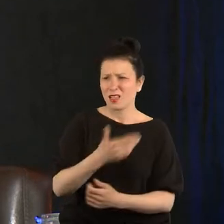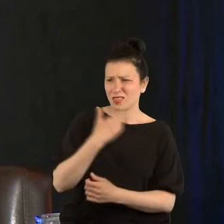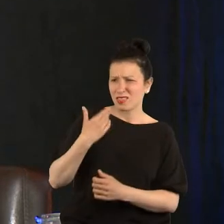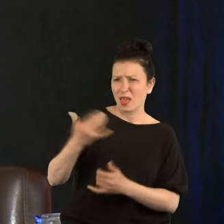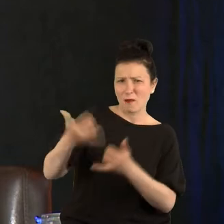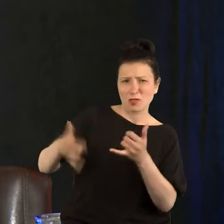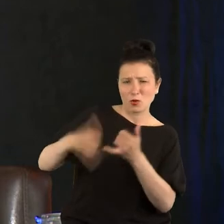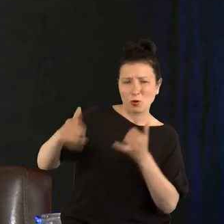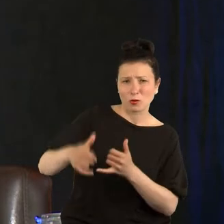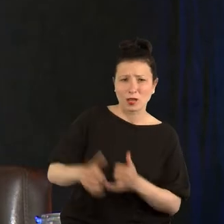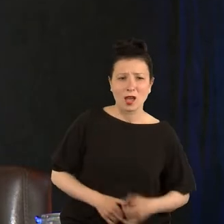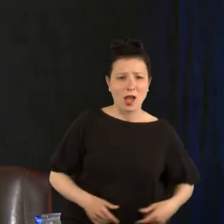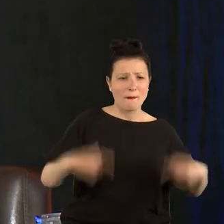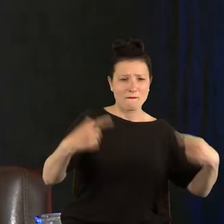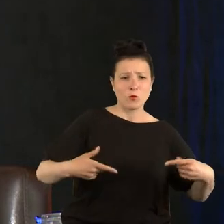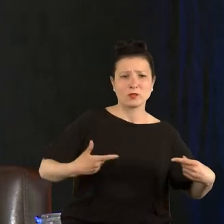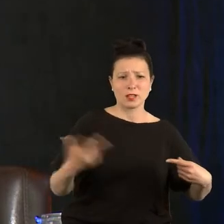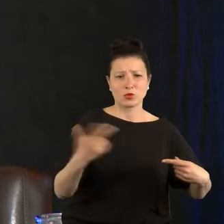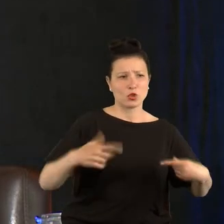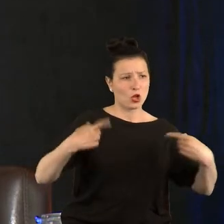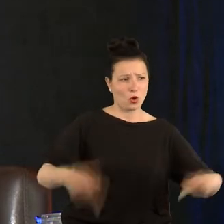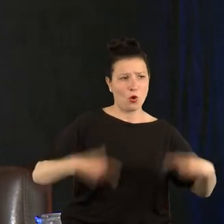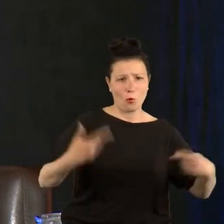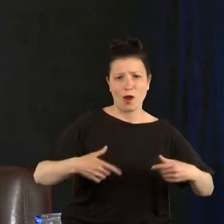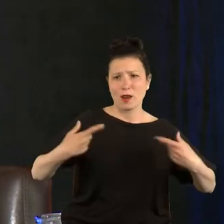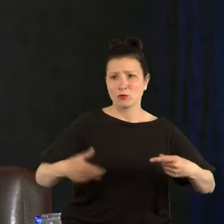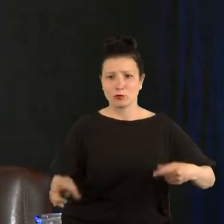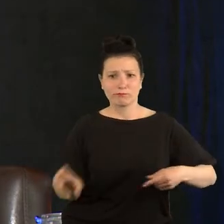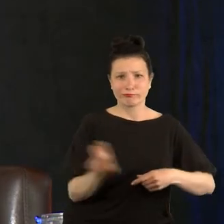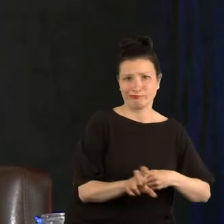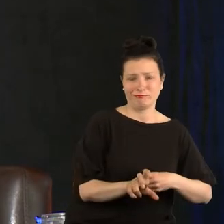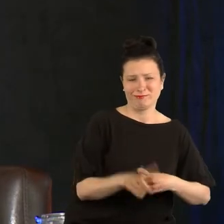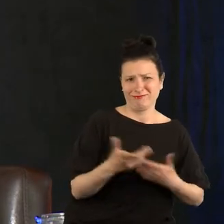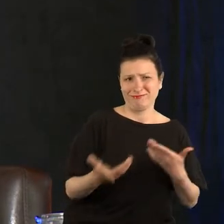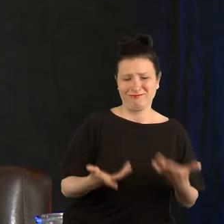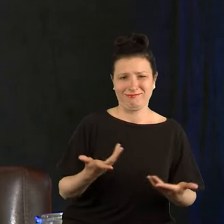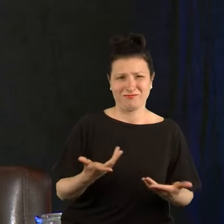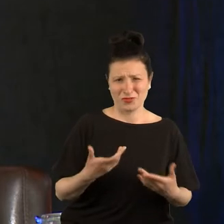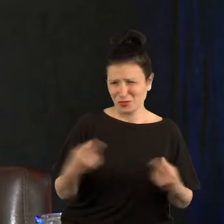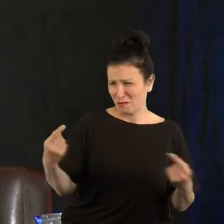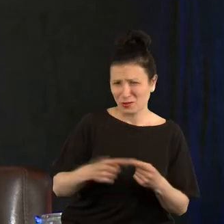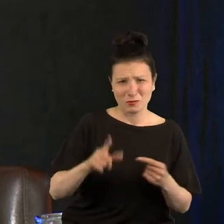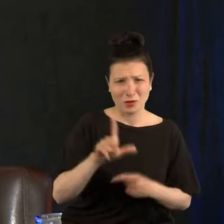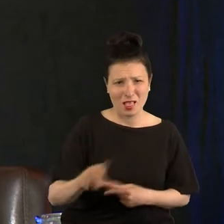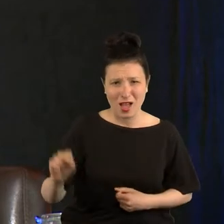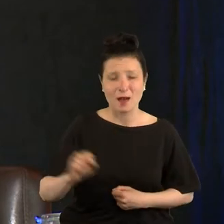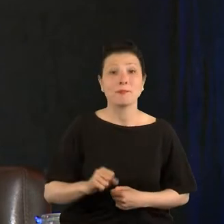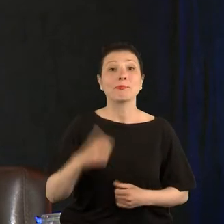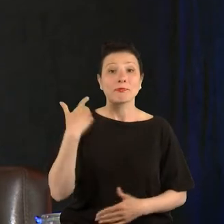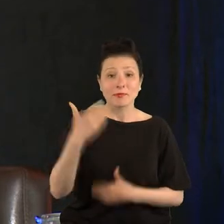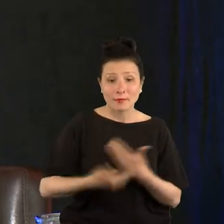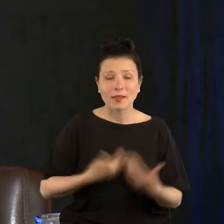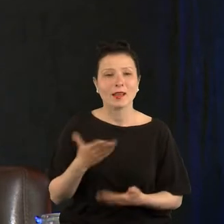na wózek trójkołowy ręczny, w ogóle nie wiązało mi się to z jakąkolwiek lekką atletyką. I finalnie, jak